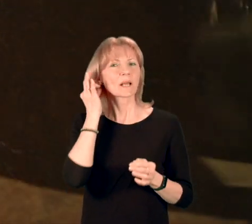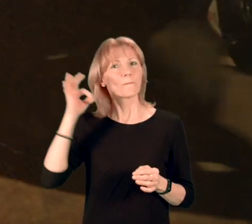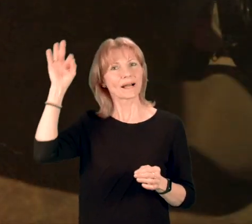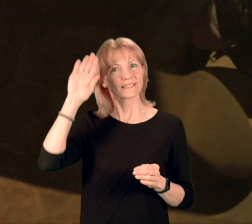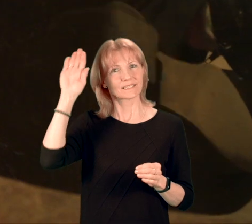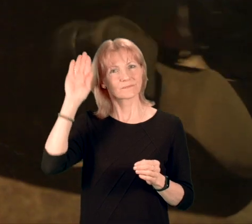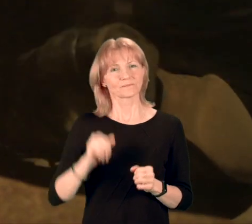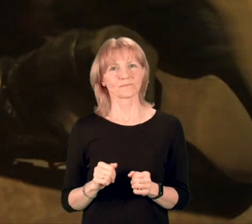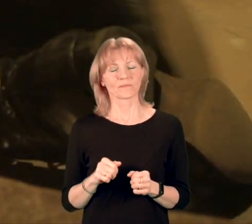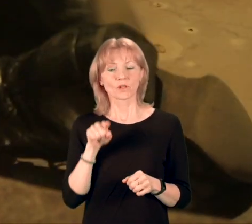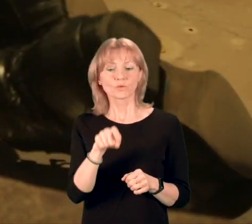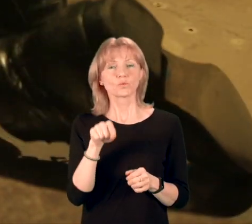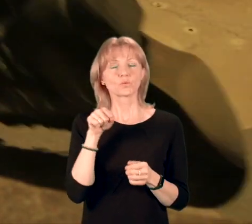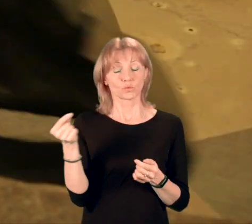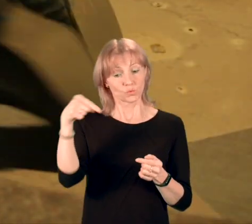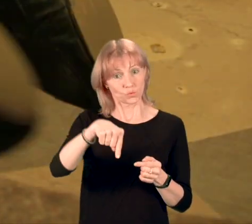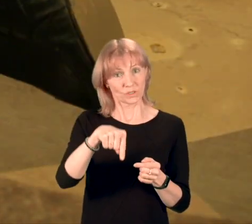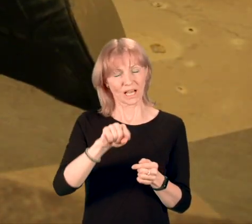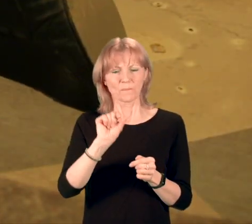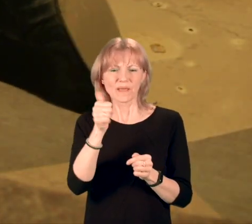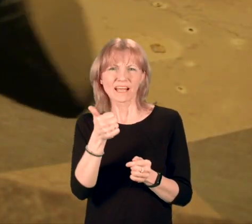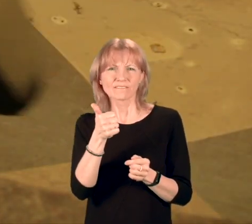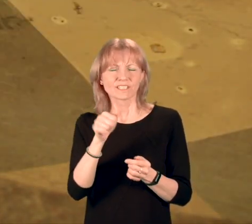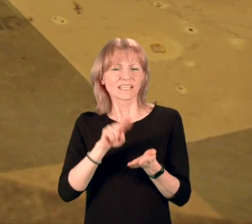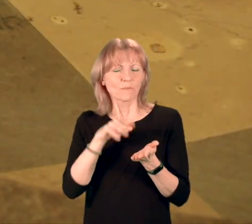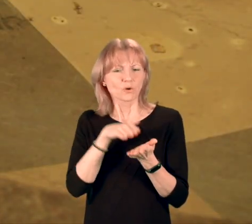przybywający pielgrzymi kierują swoje pierwsze kroki.